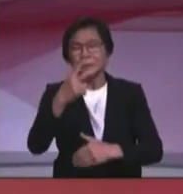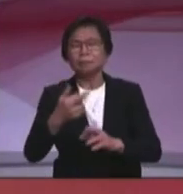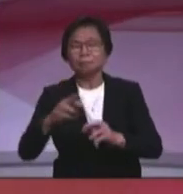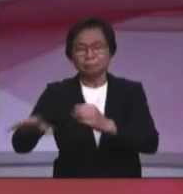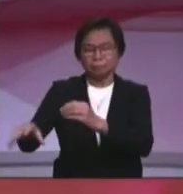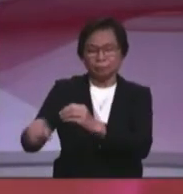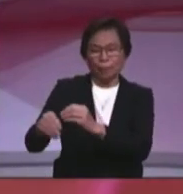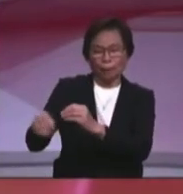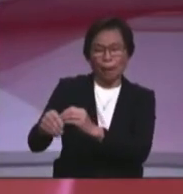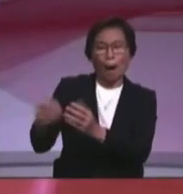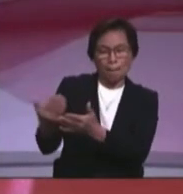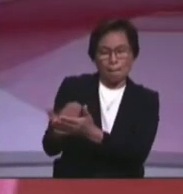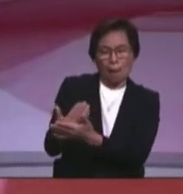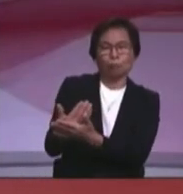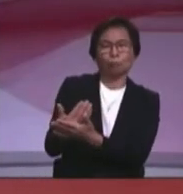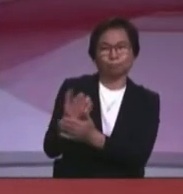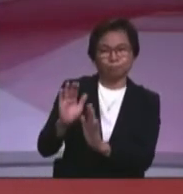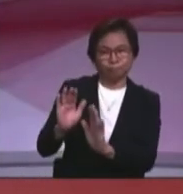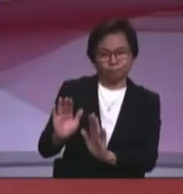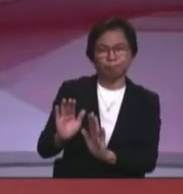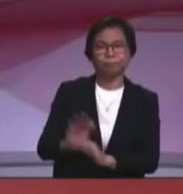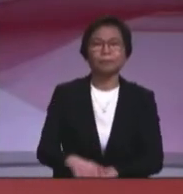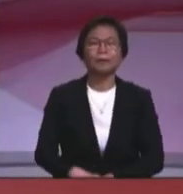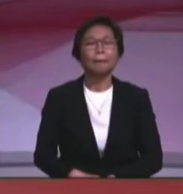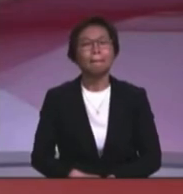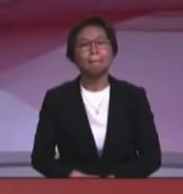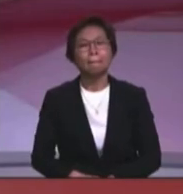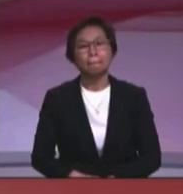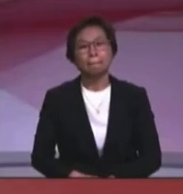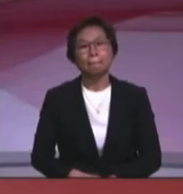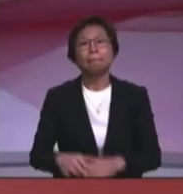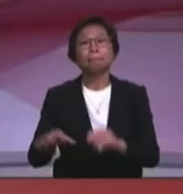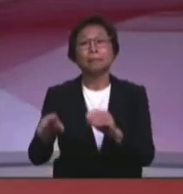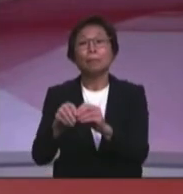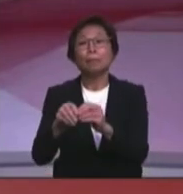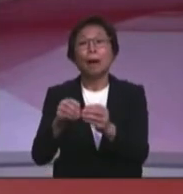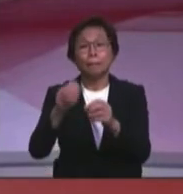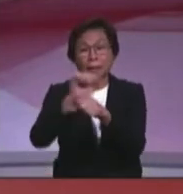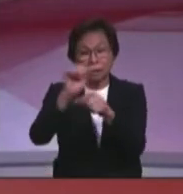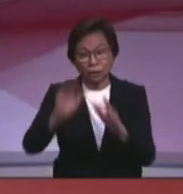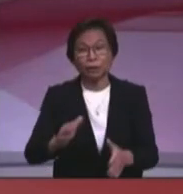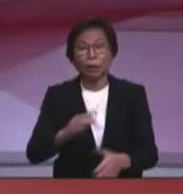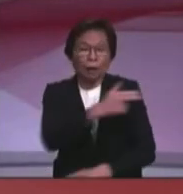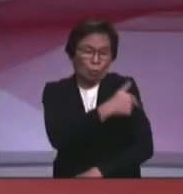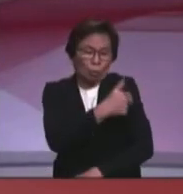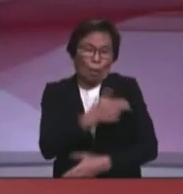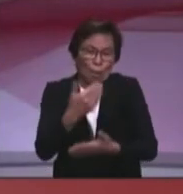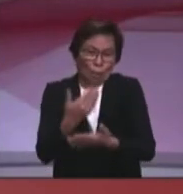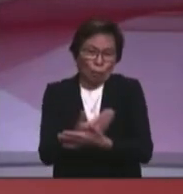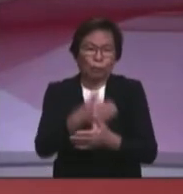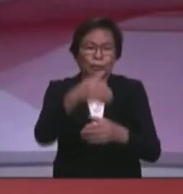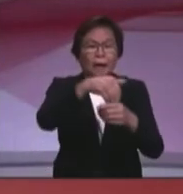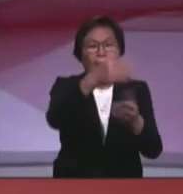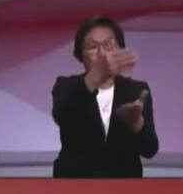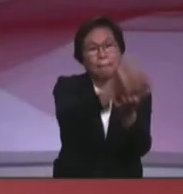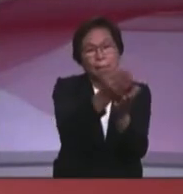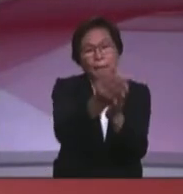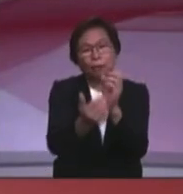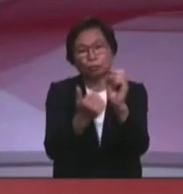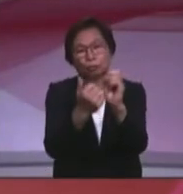pengambilan foto-foto yang telah diumumkan dalam belanja Wan 2021